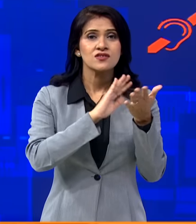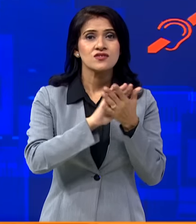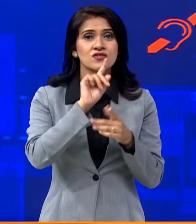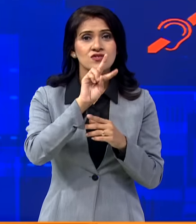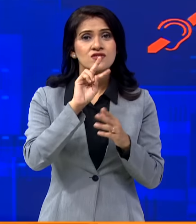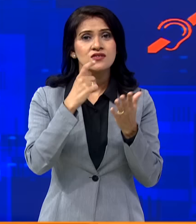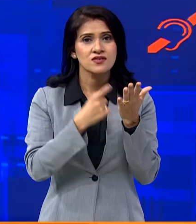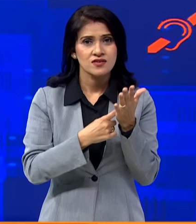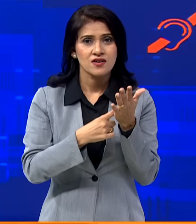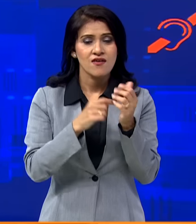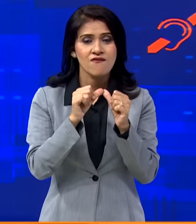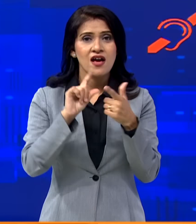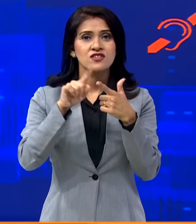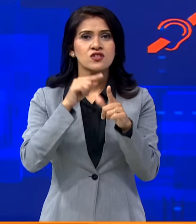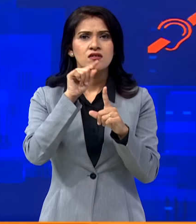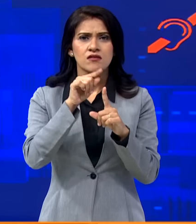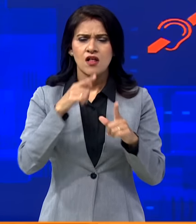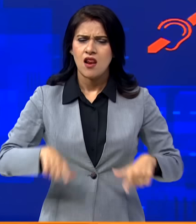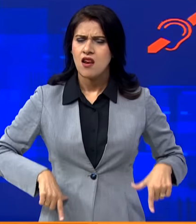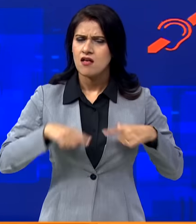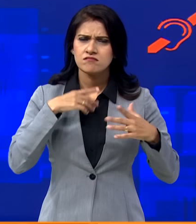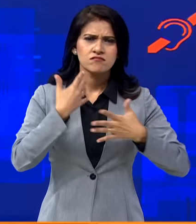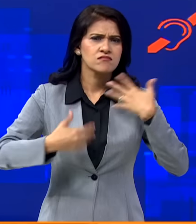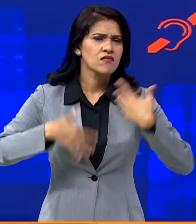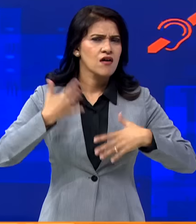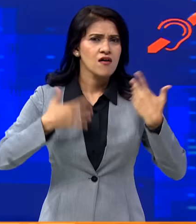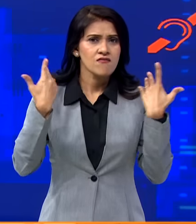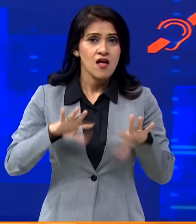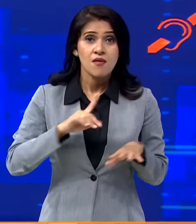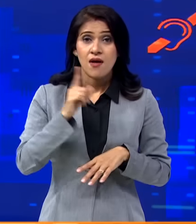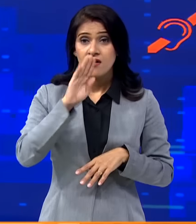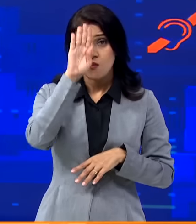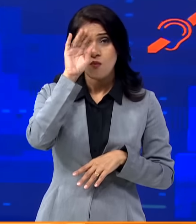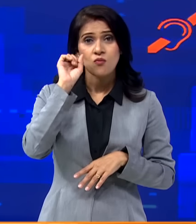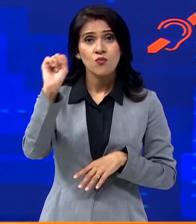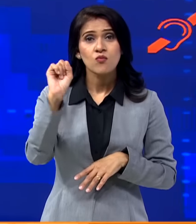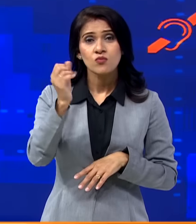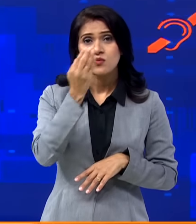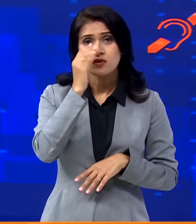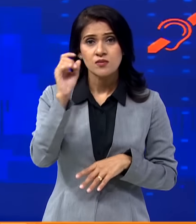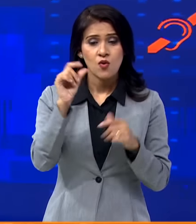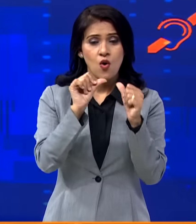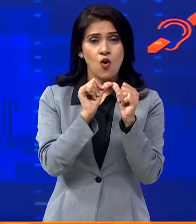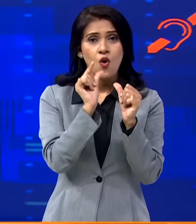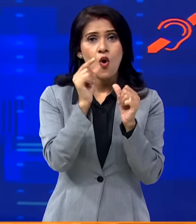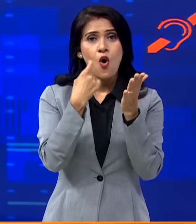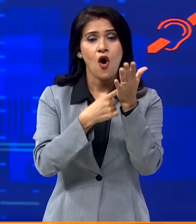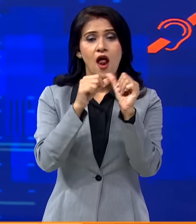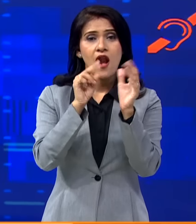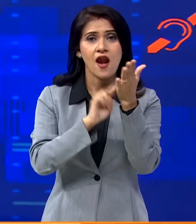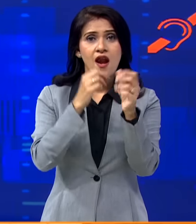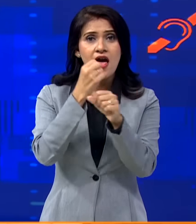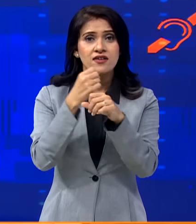संघर्ष स्वीकार करते हैं लेकिन औरंगजेब के सामने सर झुकाना स्वीकार नहीं करते तब सनातन